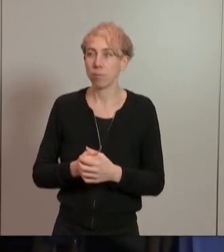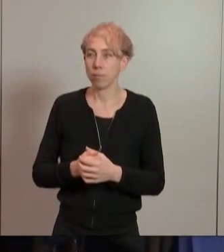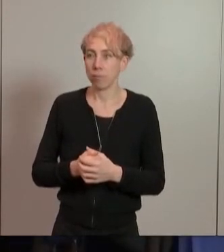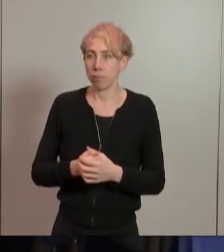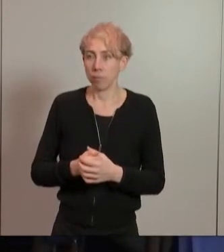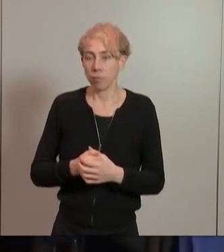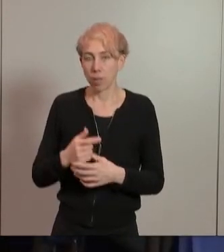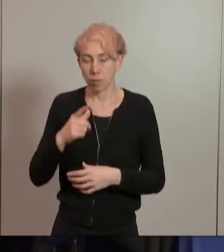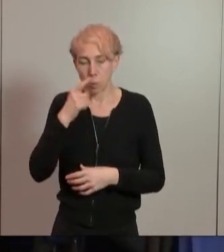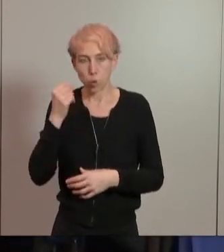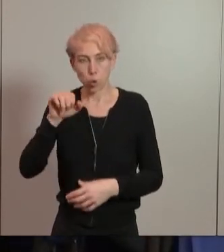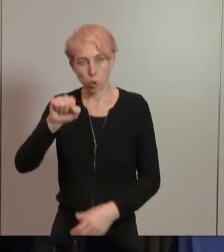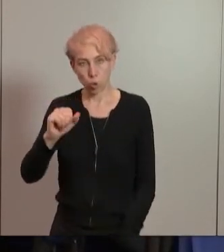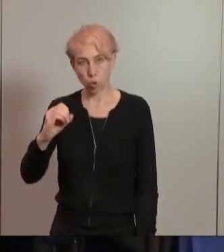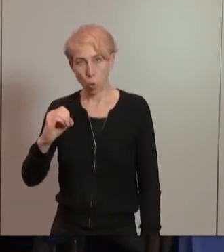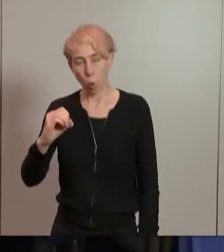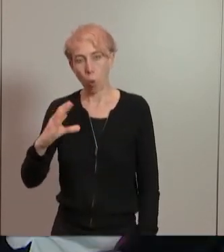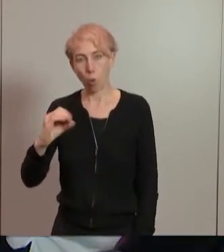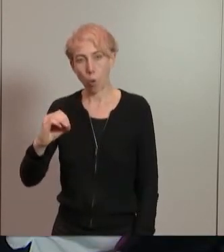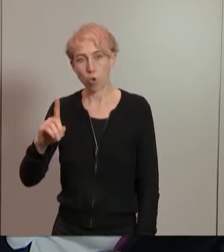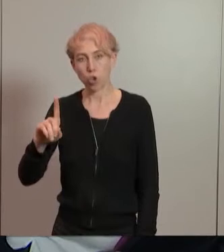Jean-Michel Sokoja.